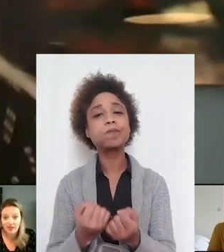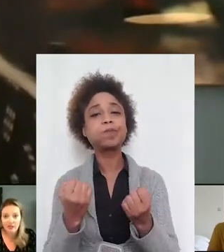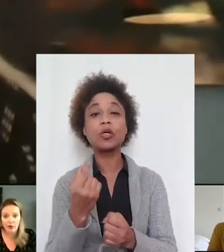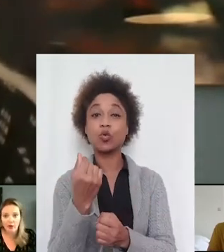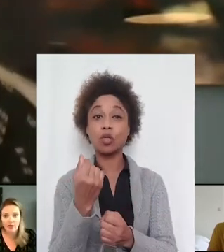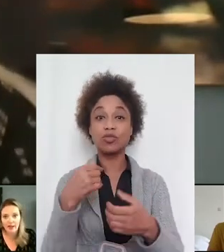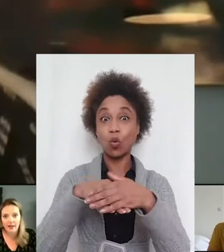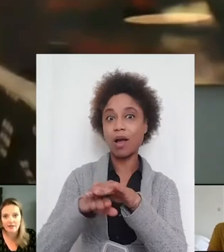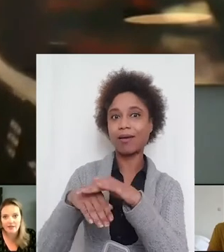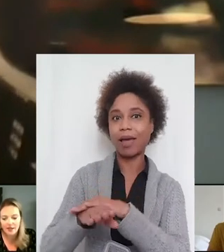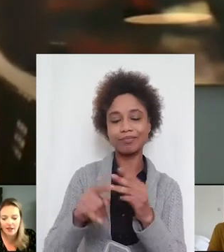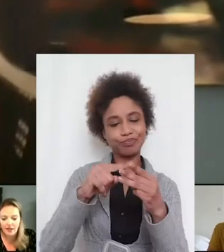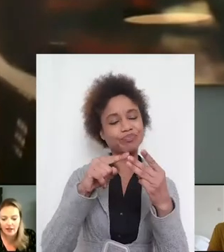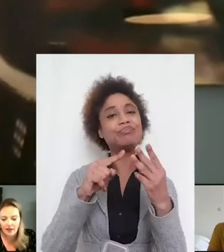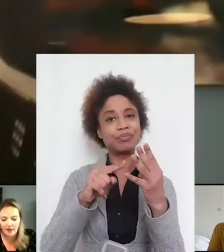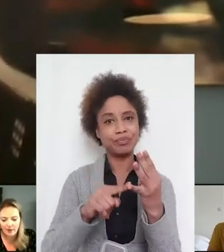financiële toegankelijkheid.